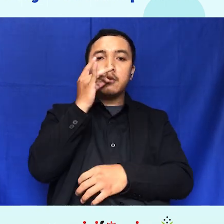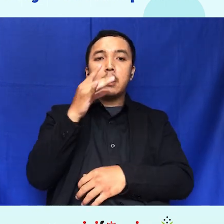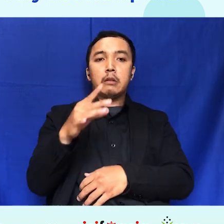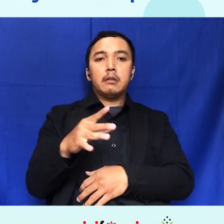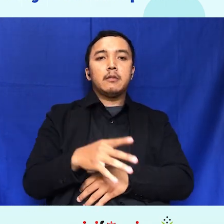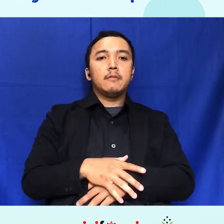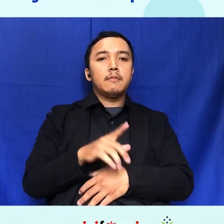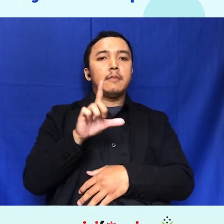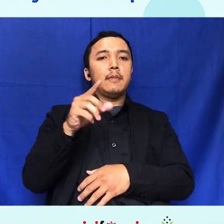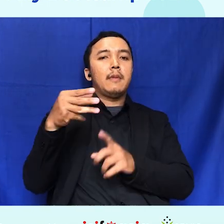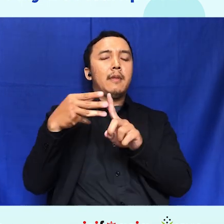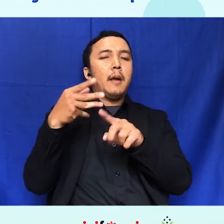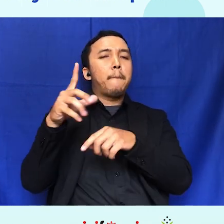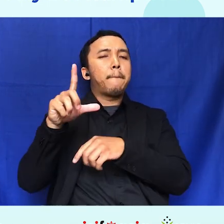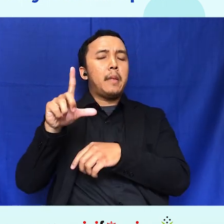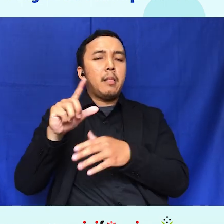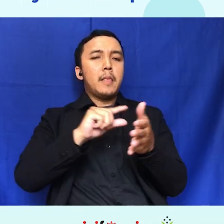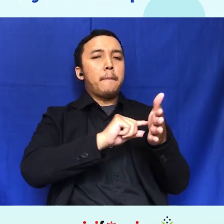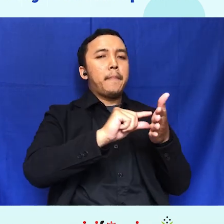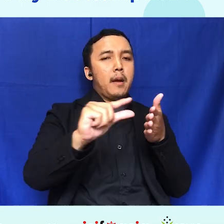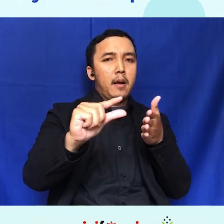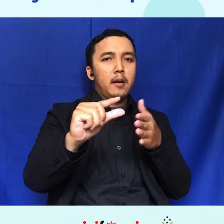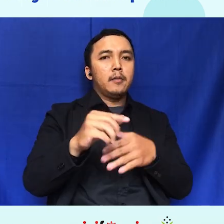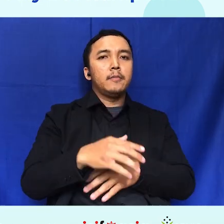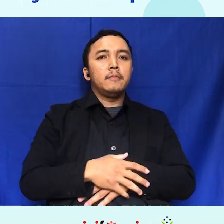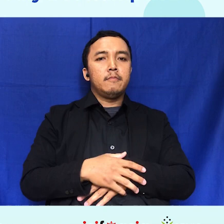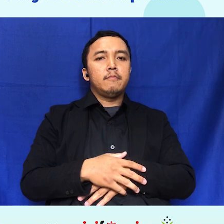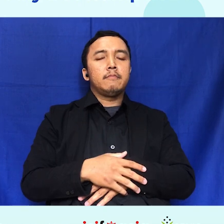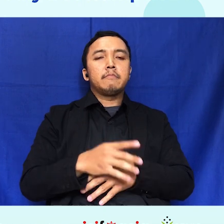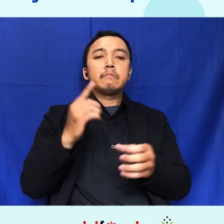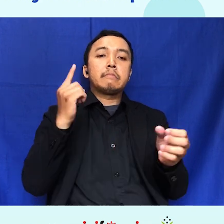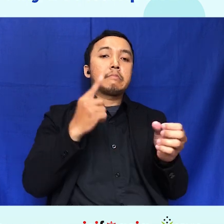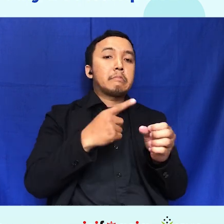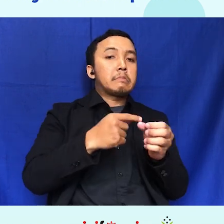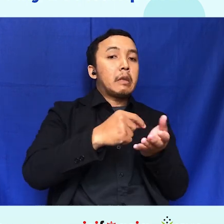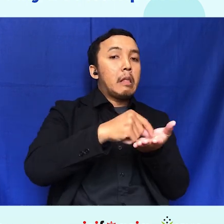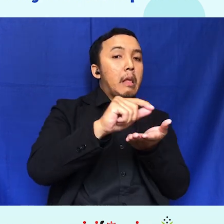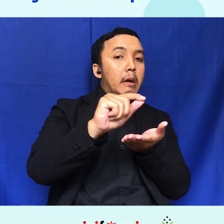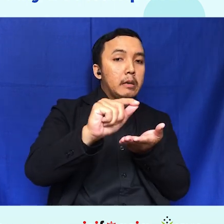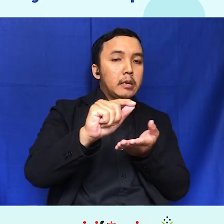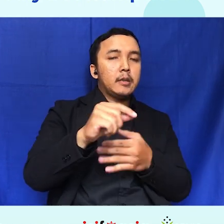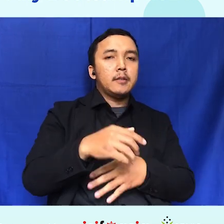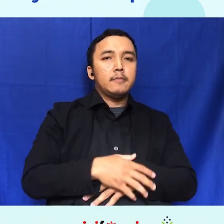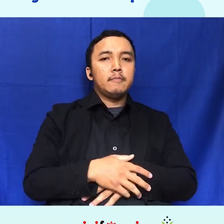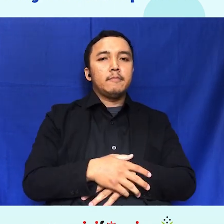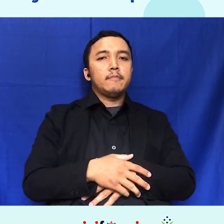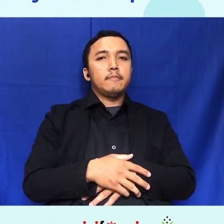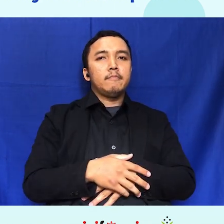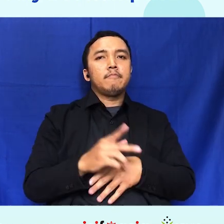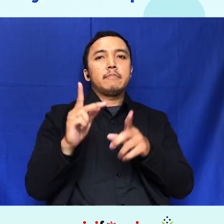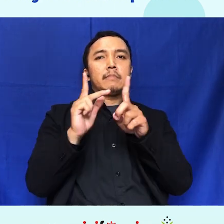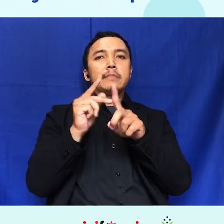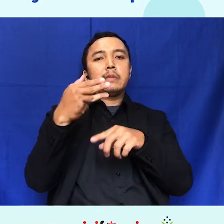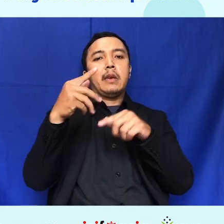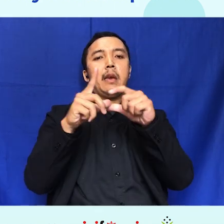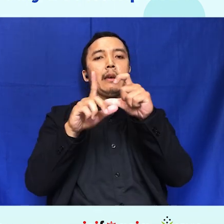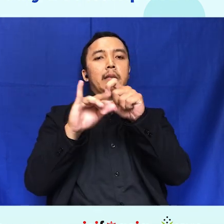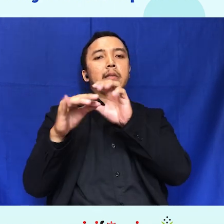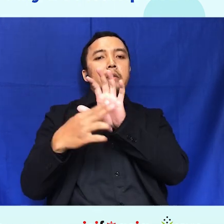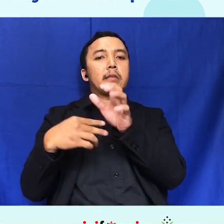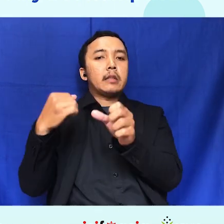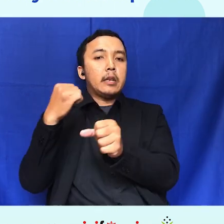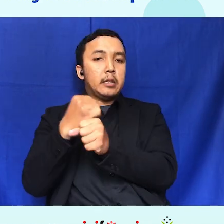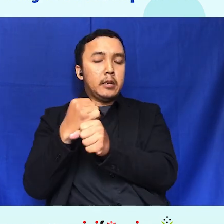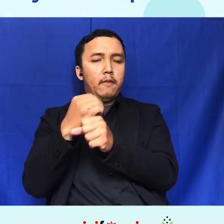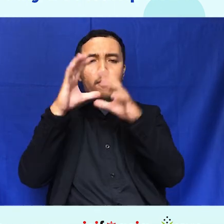label in name, name, role and value, bypass block, headings and labels,